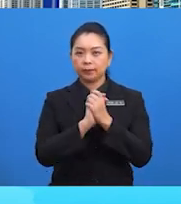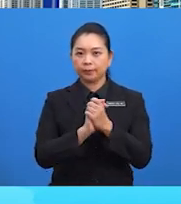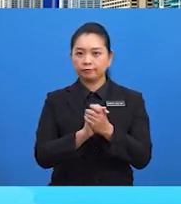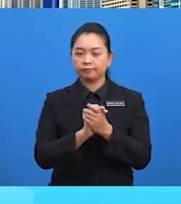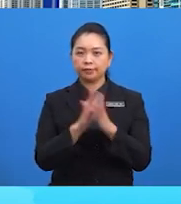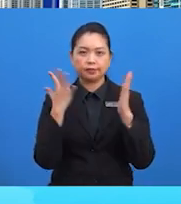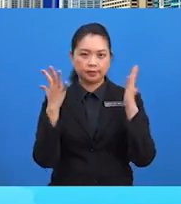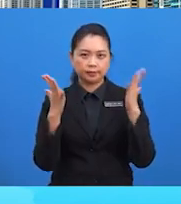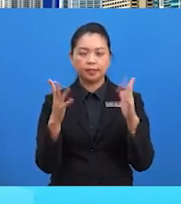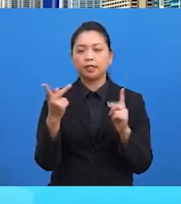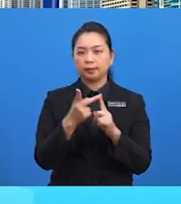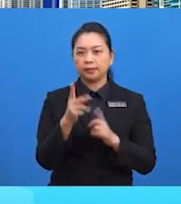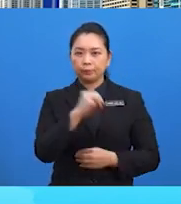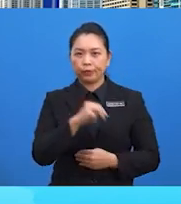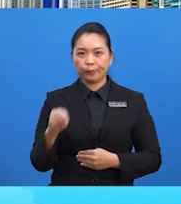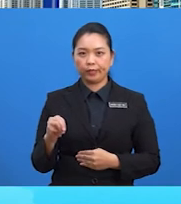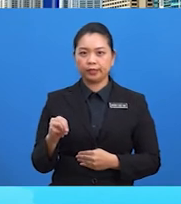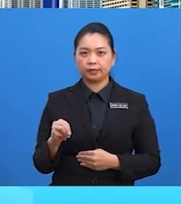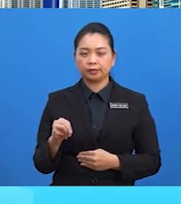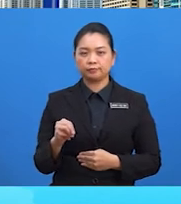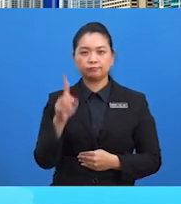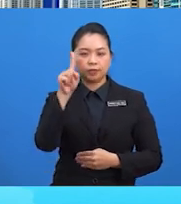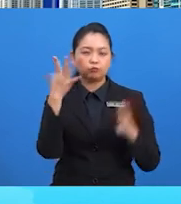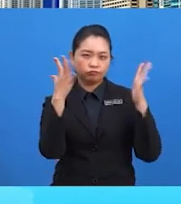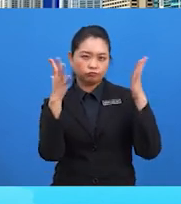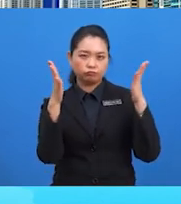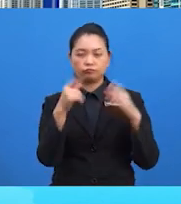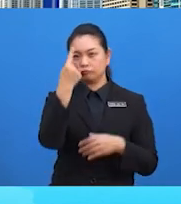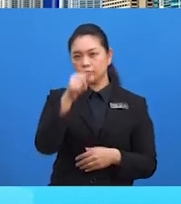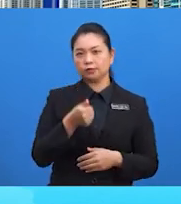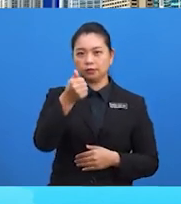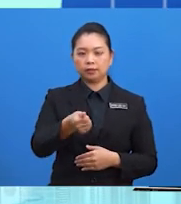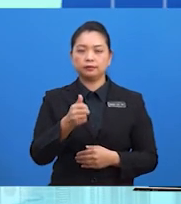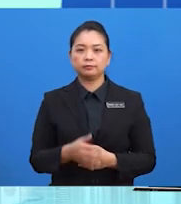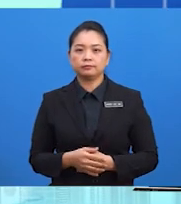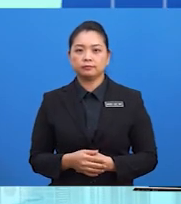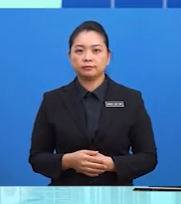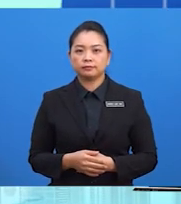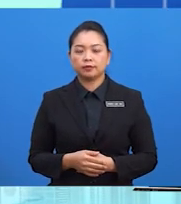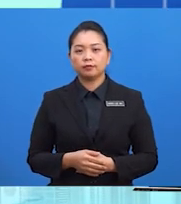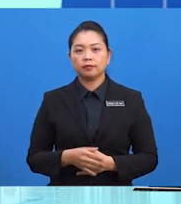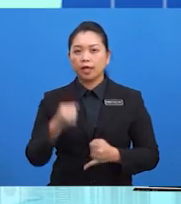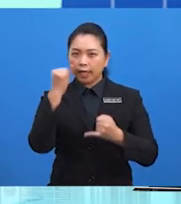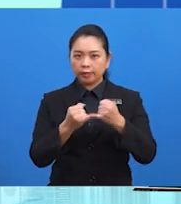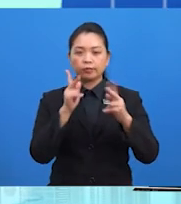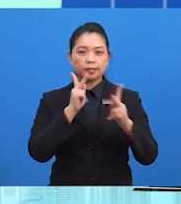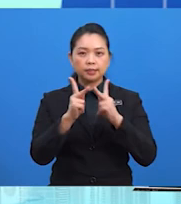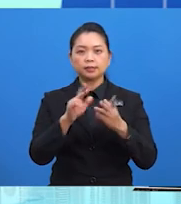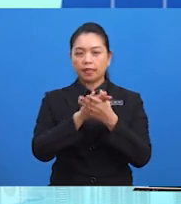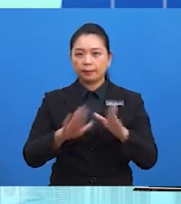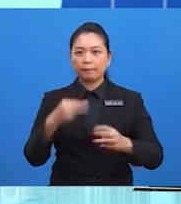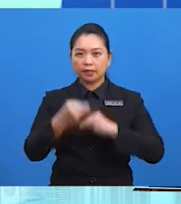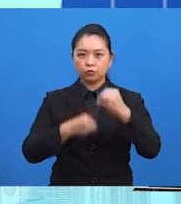Syabas dan tahniah kepada murid-murid, satu tepukan cemerlang untuk anda. Akhir kata, selamat maju